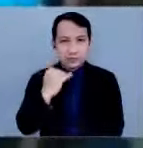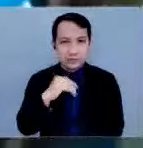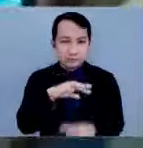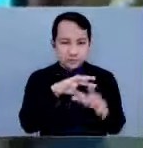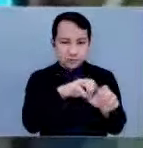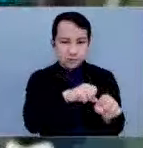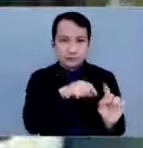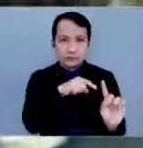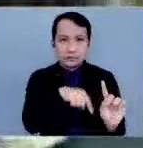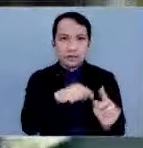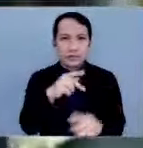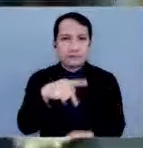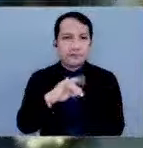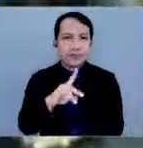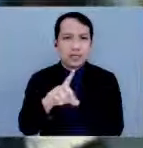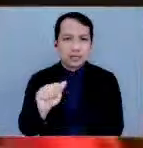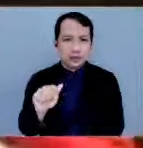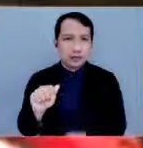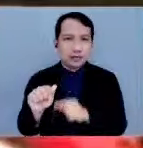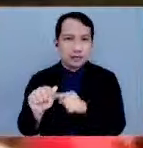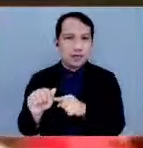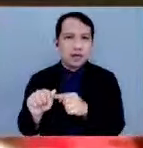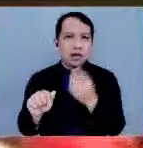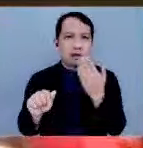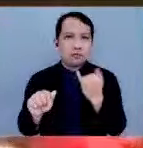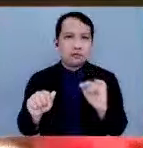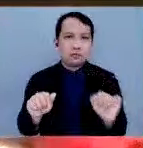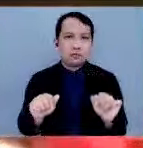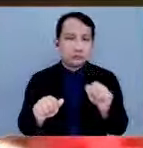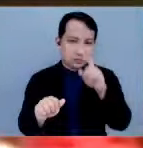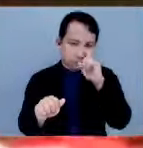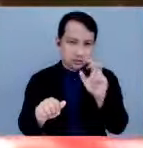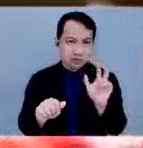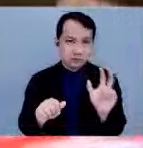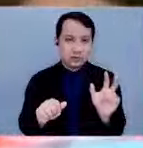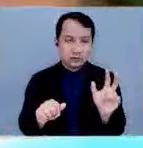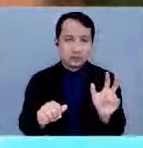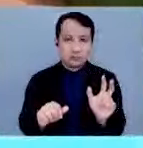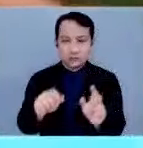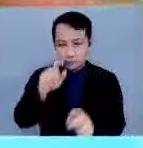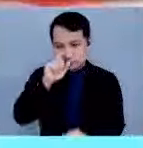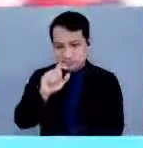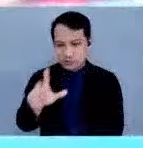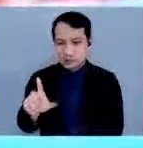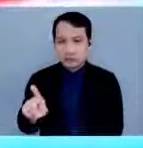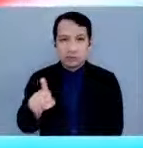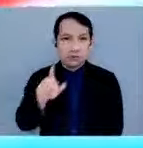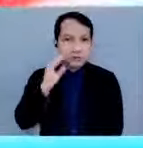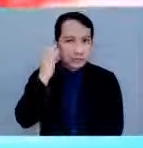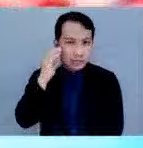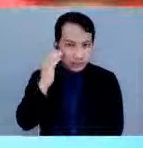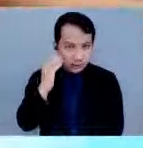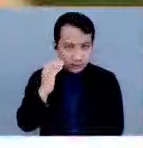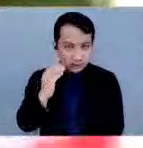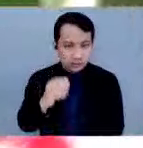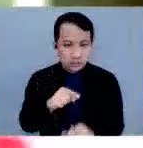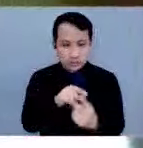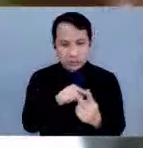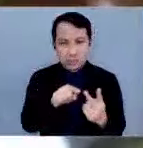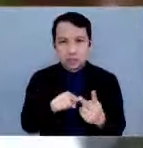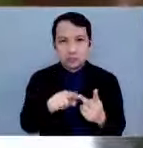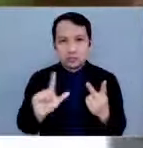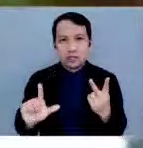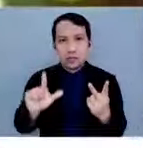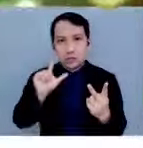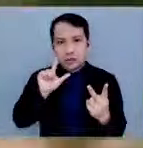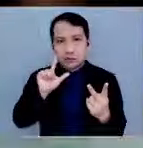ng Philippine Drug Enforcement Agency, ang 30 at 31 anyos na magpinsang ito, itinuturing na high value